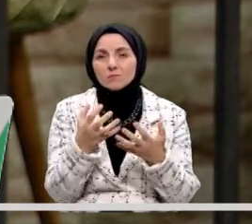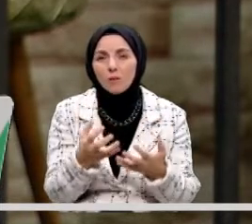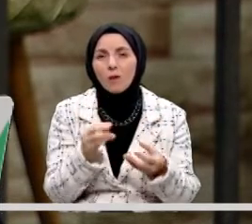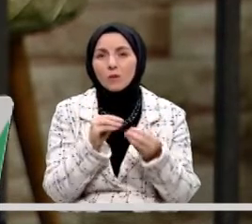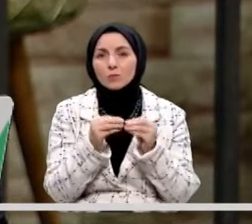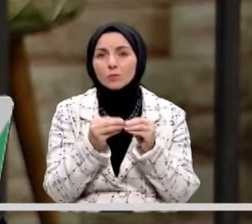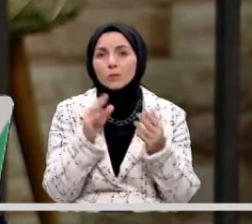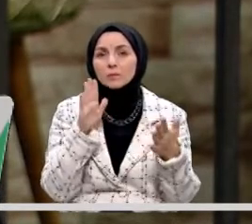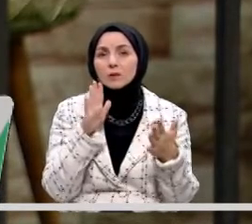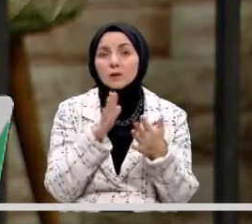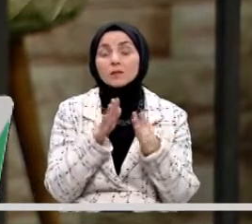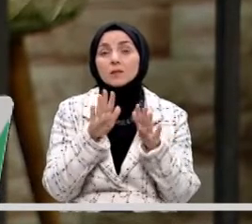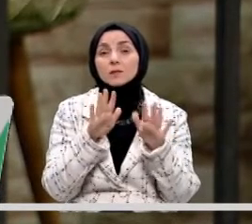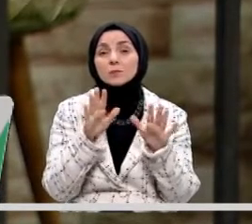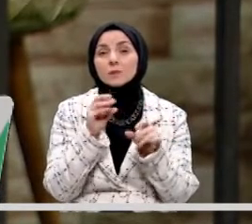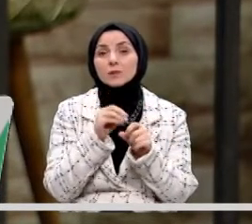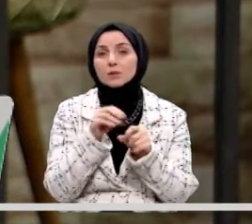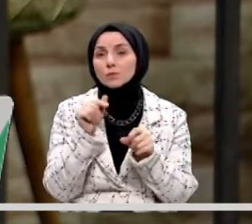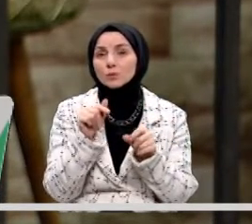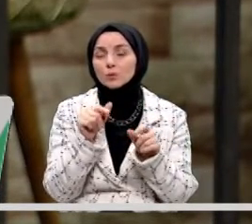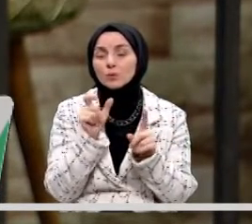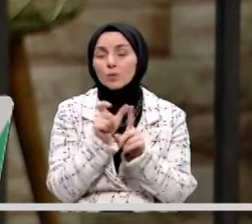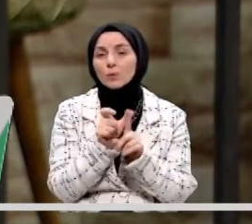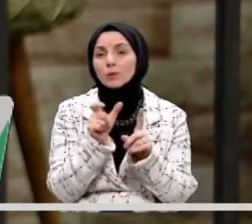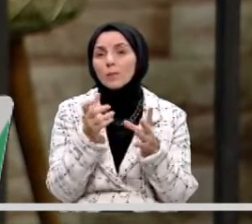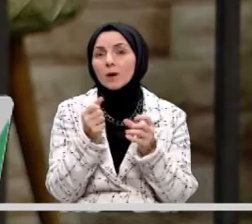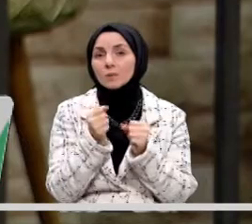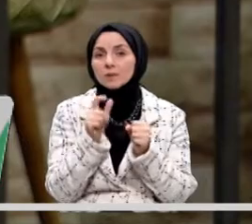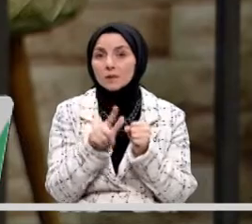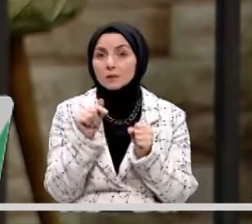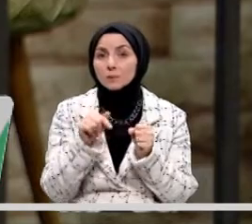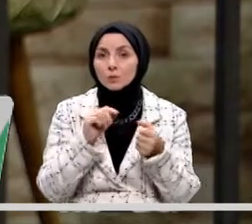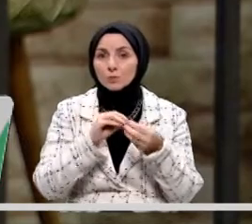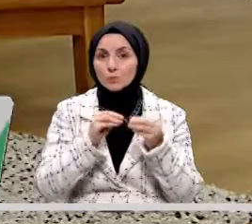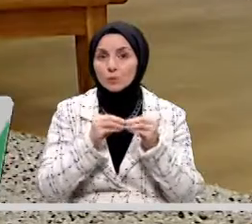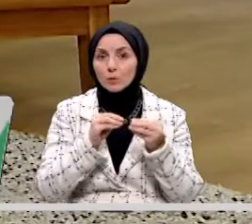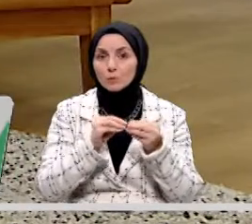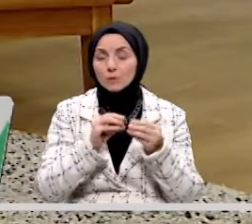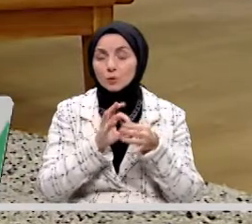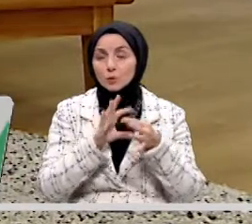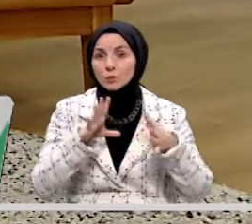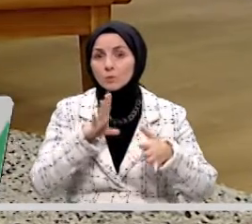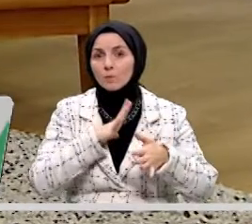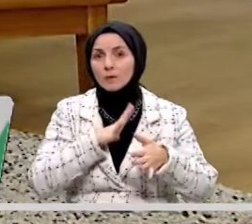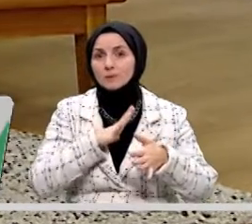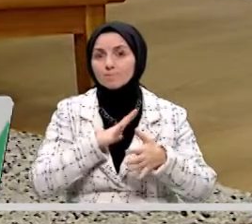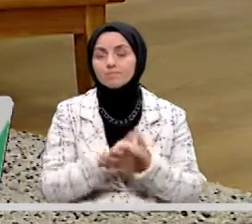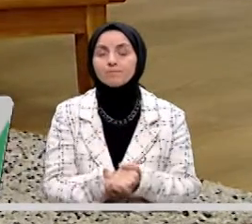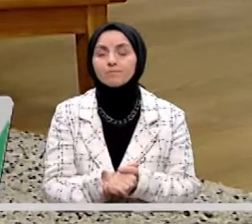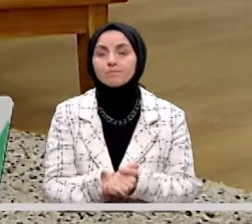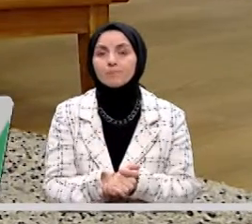karşılaşmamak için bugün tedbir alacak bugün çözümü var ama 3 çözümü yok Peki hocam